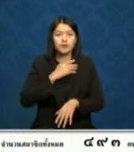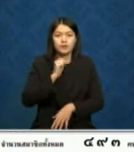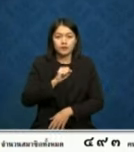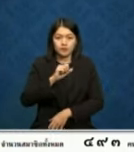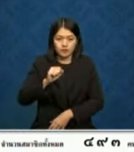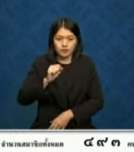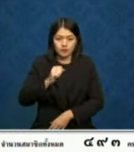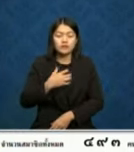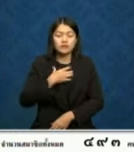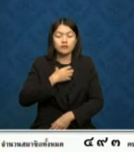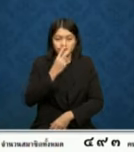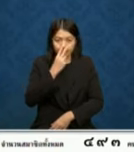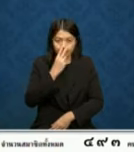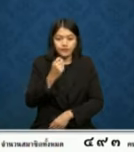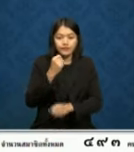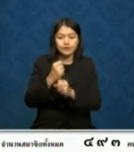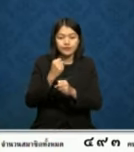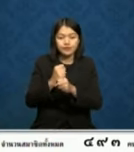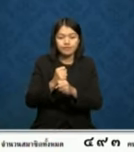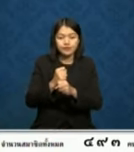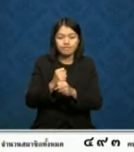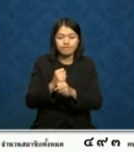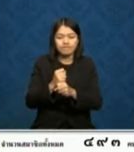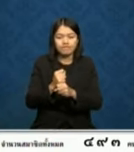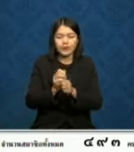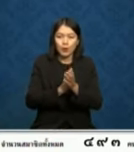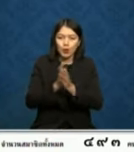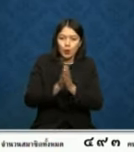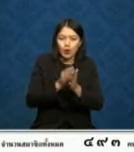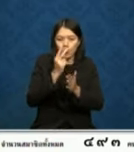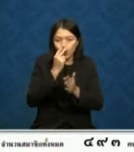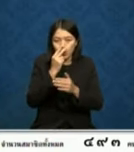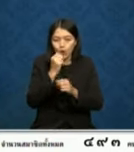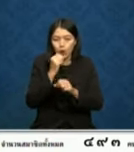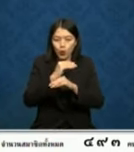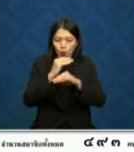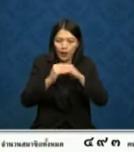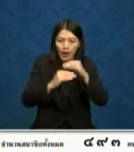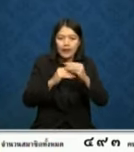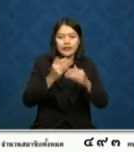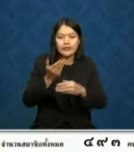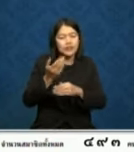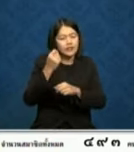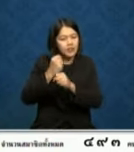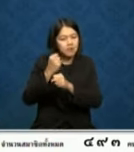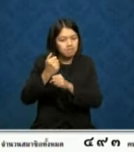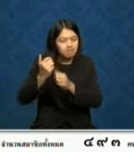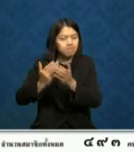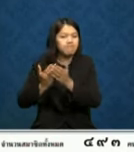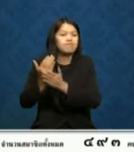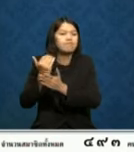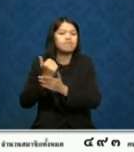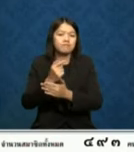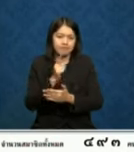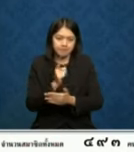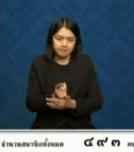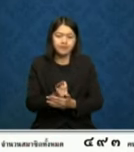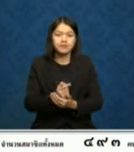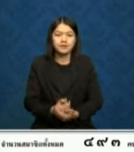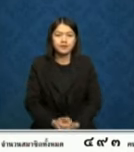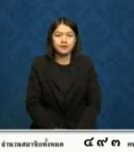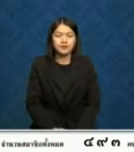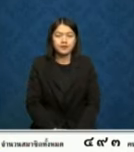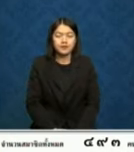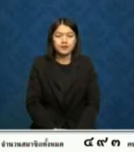ราษฎรอยากเห็นการทำงานภายใต้ความท้าทายและอยากเห็นโครงการนี้ประสบความสำเร็จด้วยใจจริงค่ะ